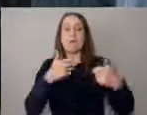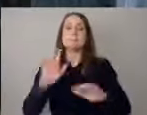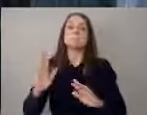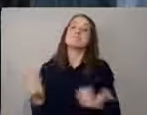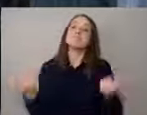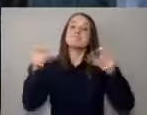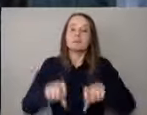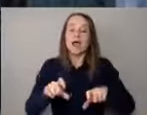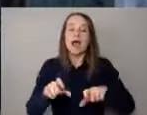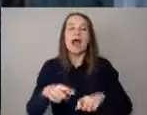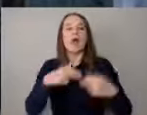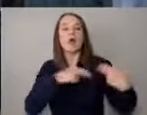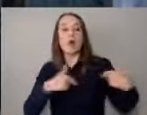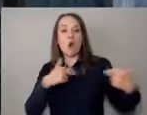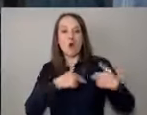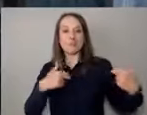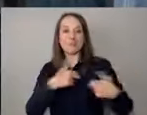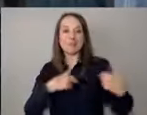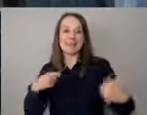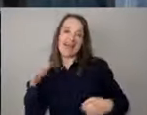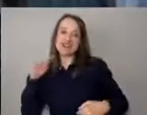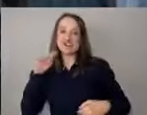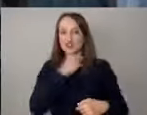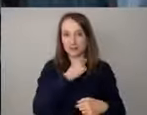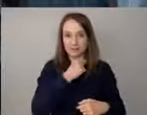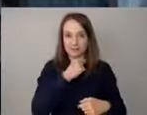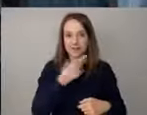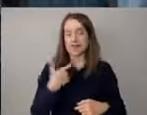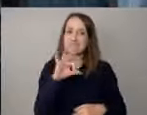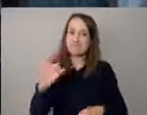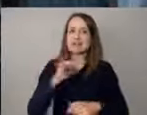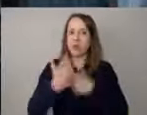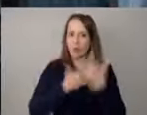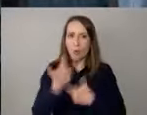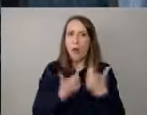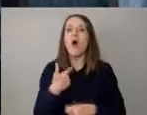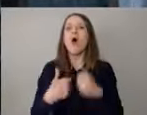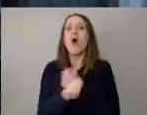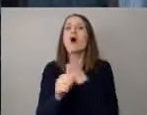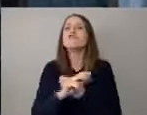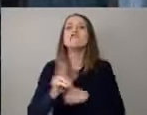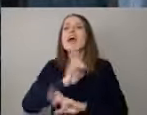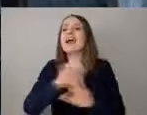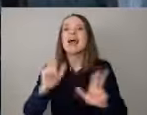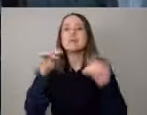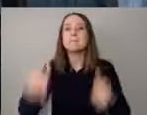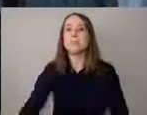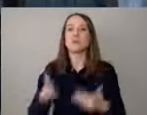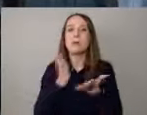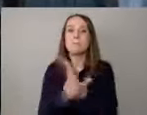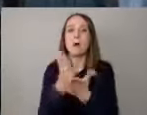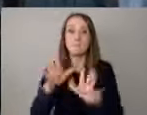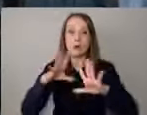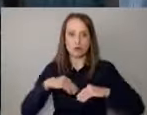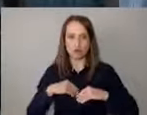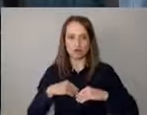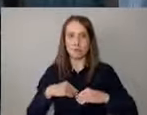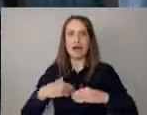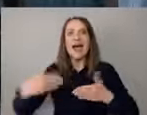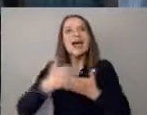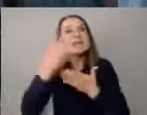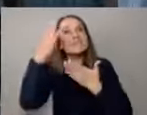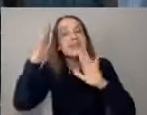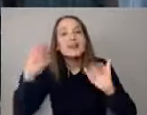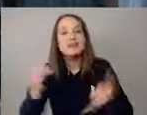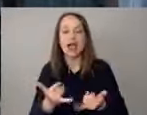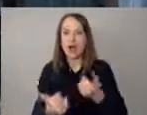została skrzywdzona przez państwo PiS, mogła uzyskać pomoc, mogła uzyskać poradę po to, żeby wyciągać wnioski z